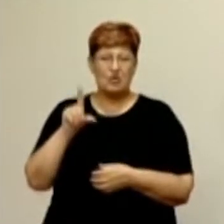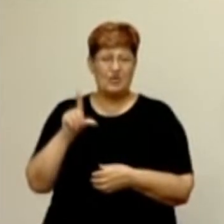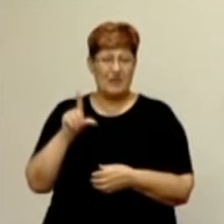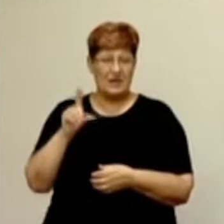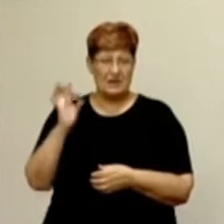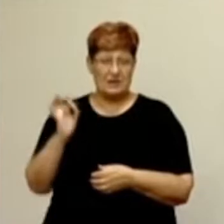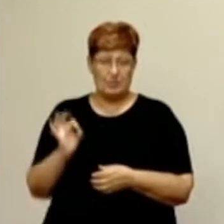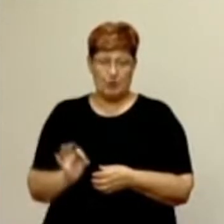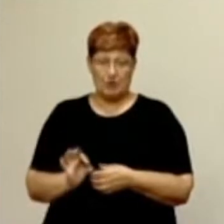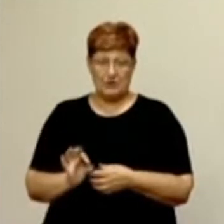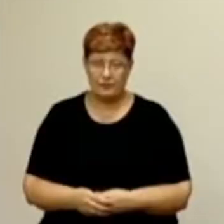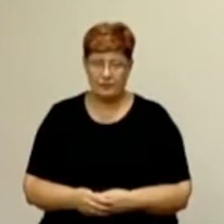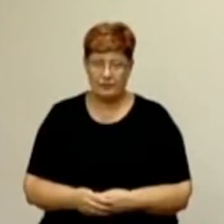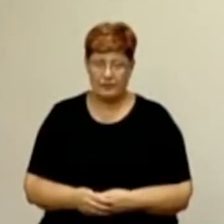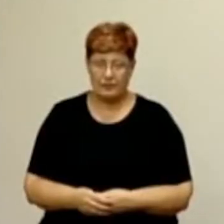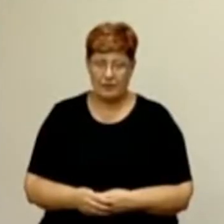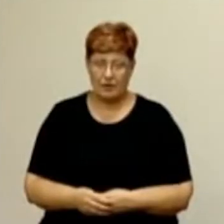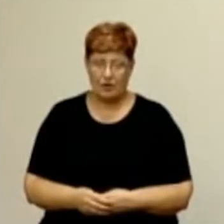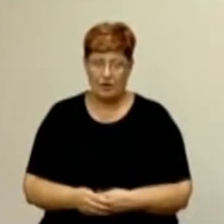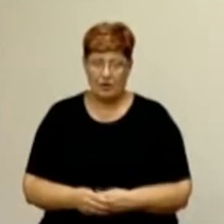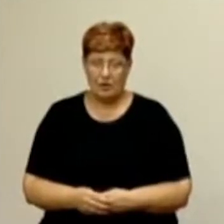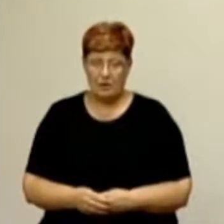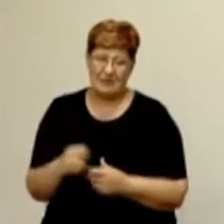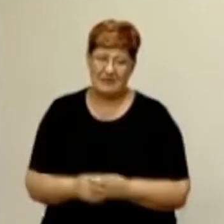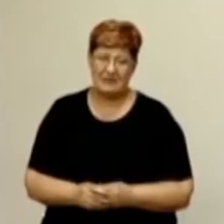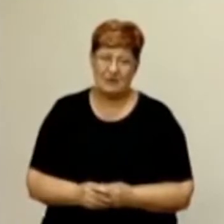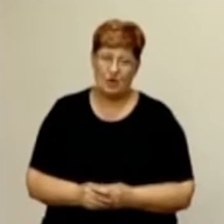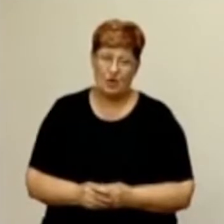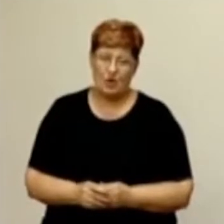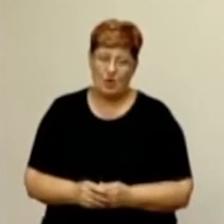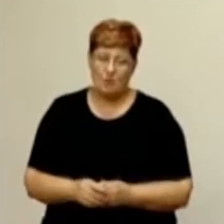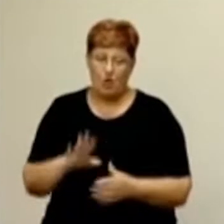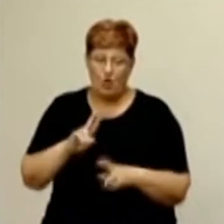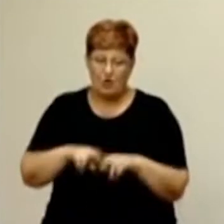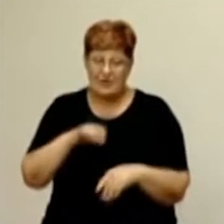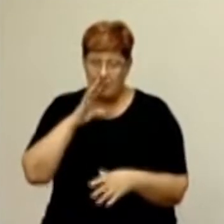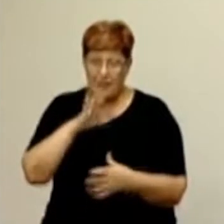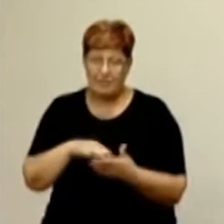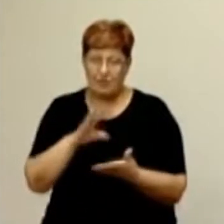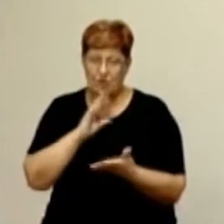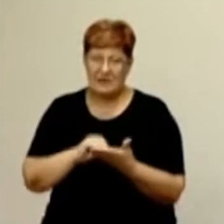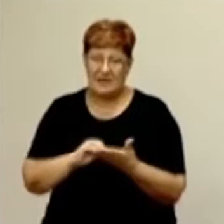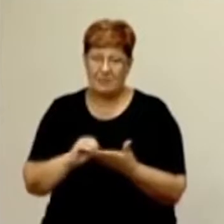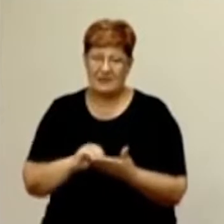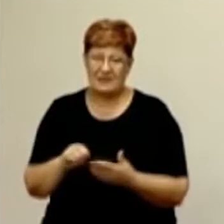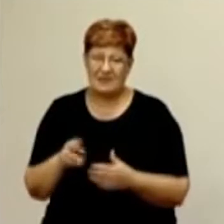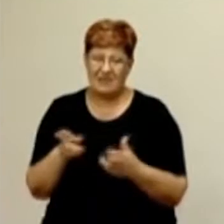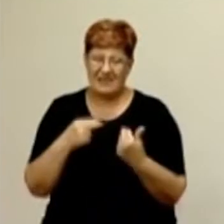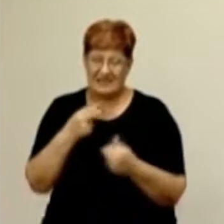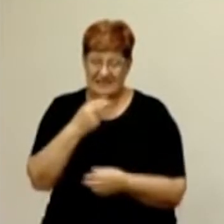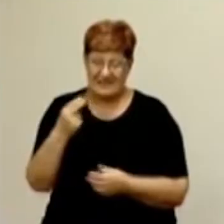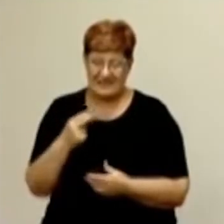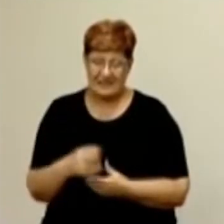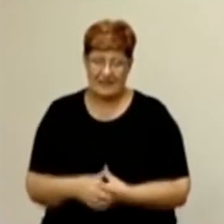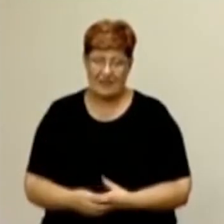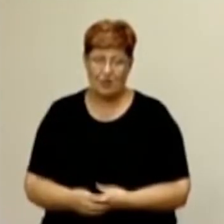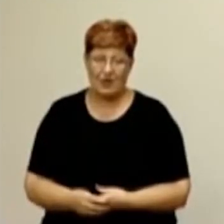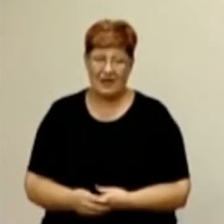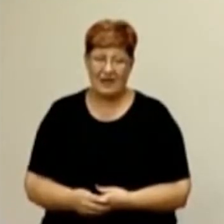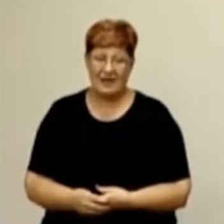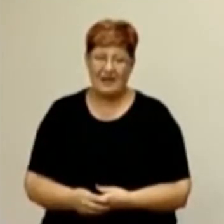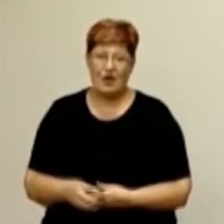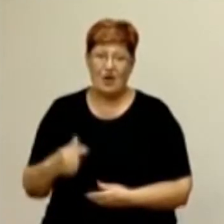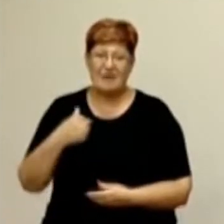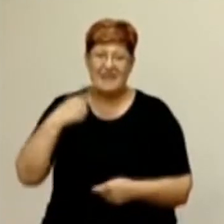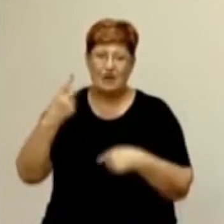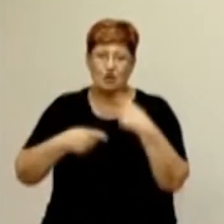problema. Danijel Radić je Ištvanu Pastoru ponudio otpušivač kao tradicionalno sredstvo za rešavanje ovog problema, ali brinući o